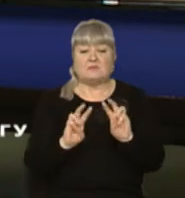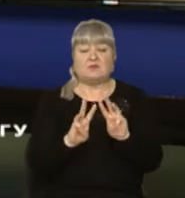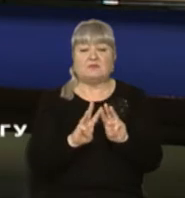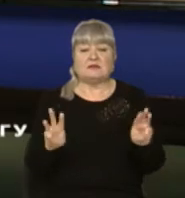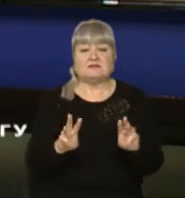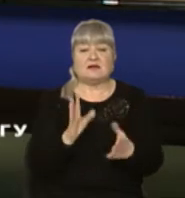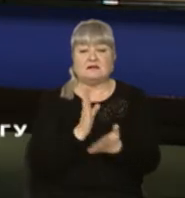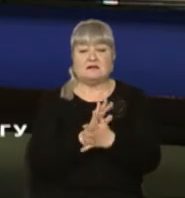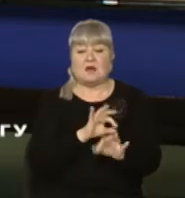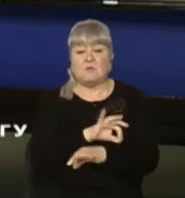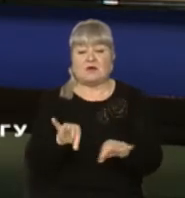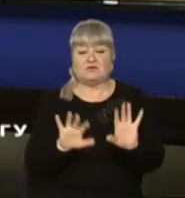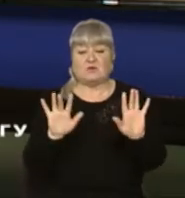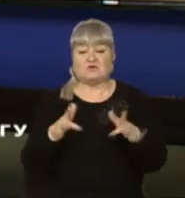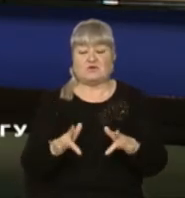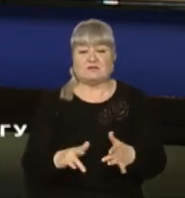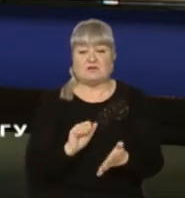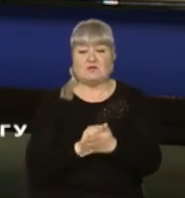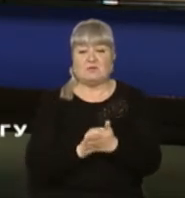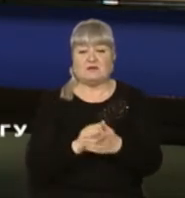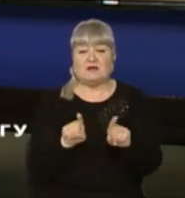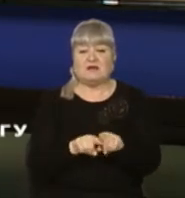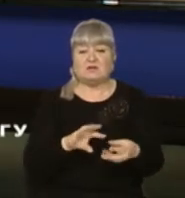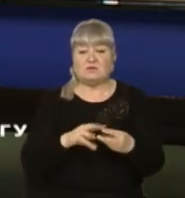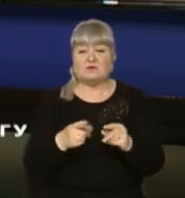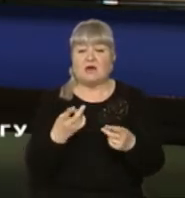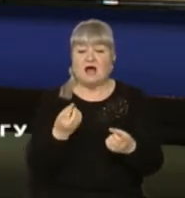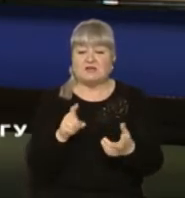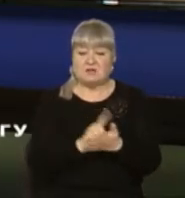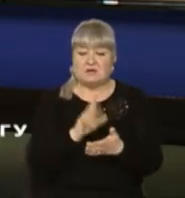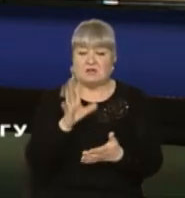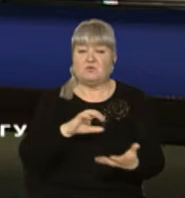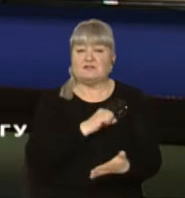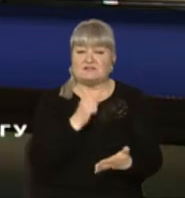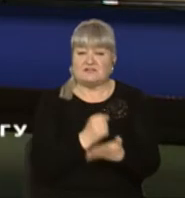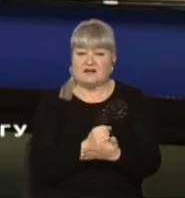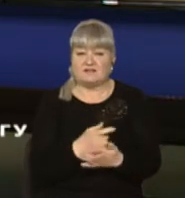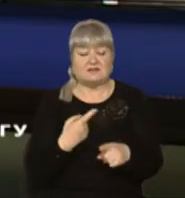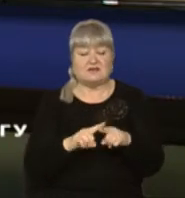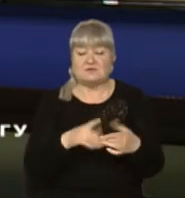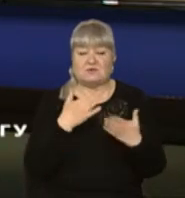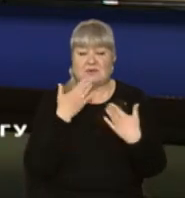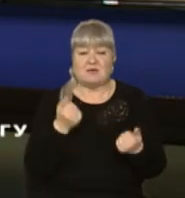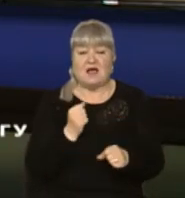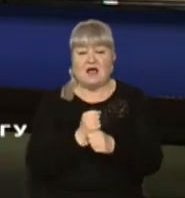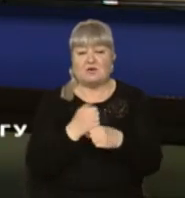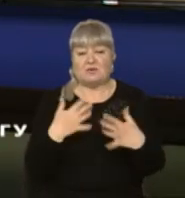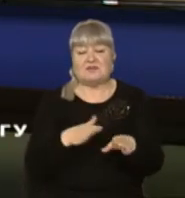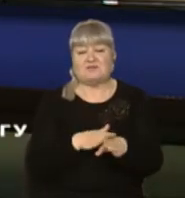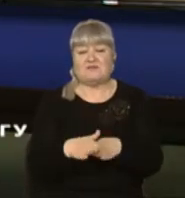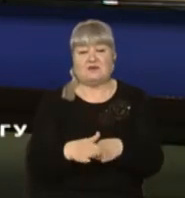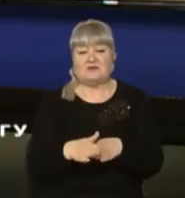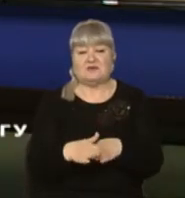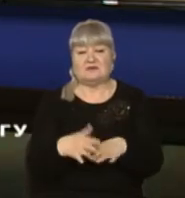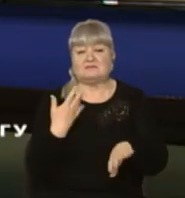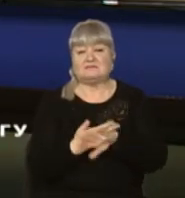проєкту кошторисна документація на таку-то суму є. А вона ще має бути затверджена. Розумієте? Цього немає. А робота вже виконана.